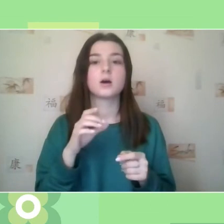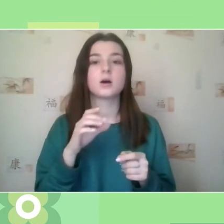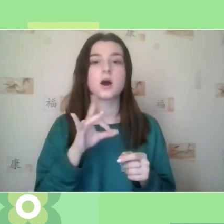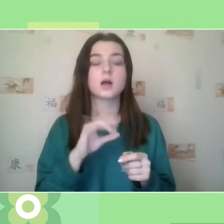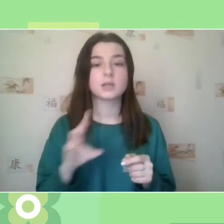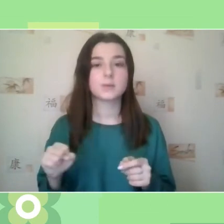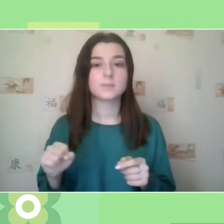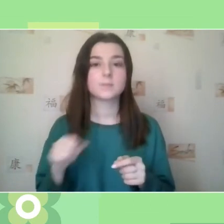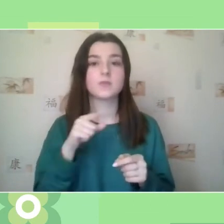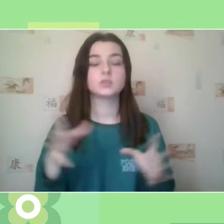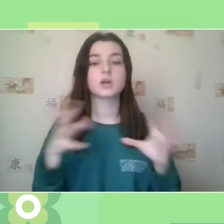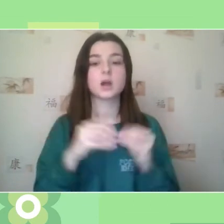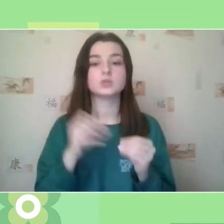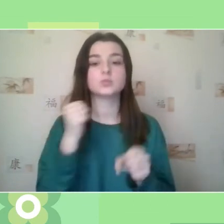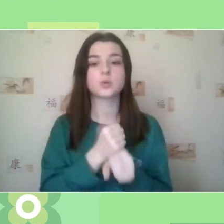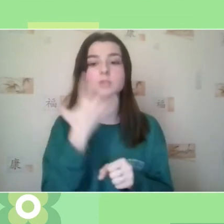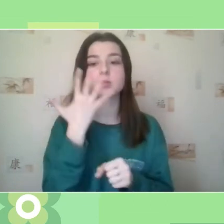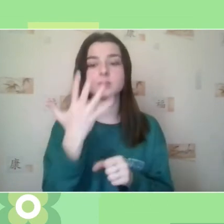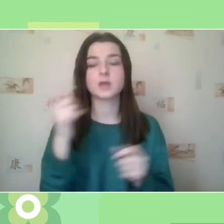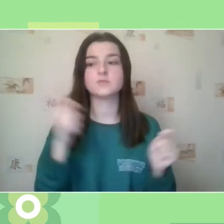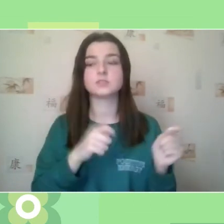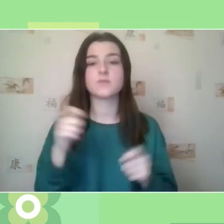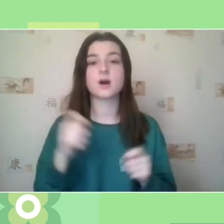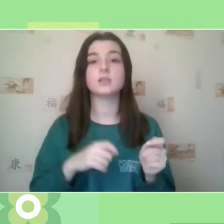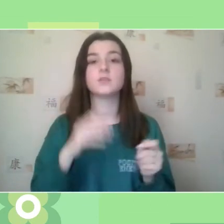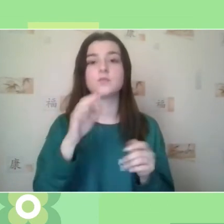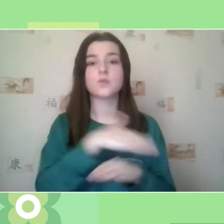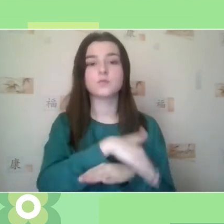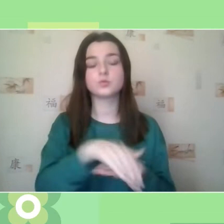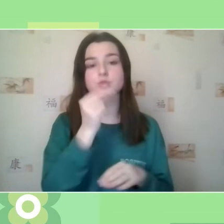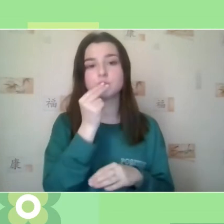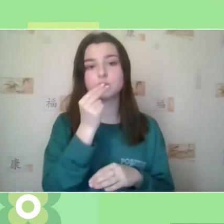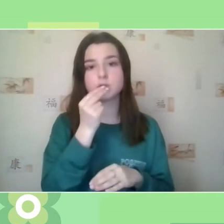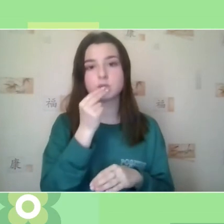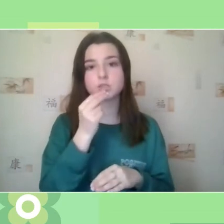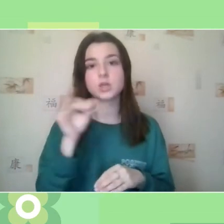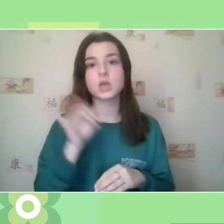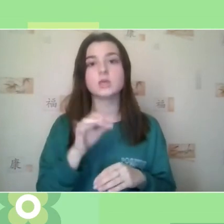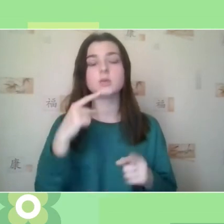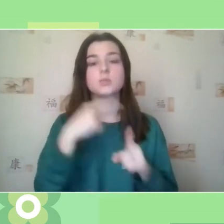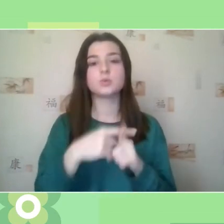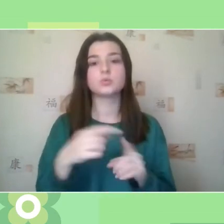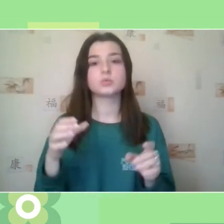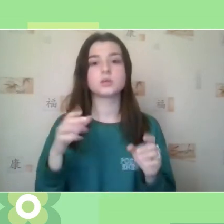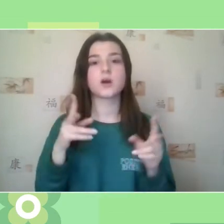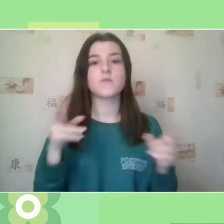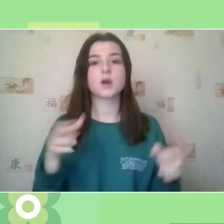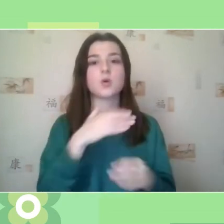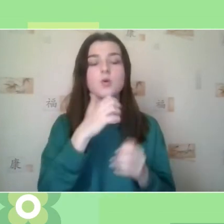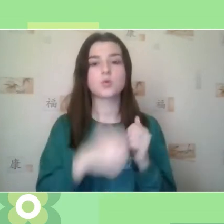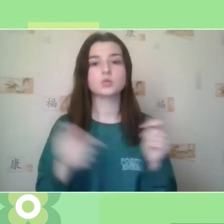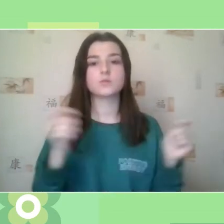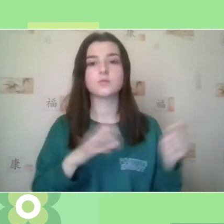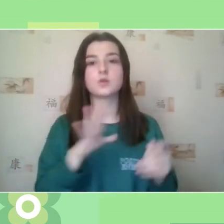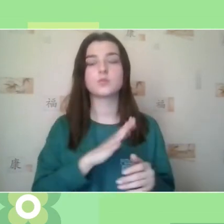зробили 5 фестивалів вуличної їжі. Вони б цього ніколи не зробили самі. І плюс у рамках кожного фестивалю була дуже потужна